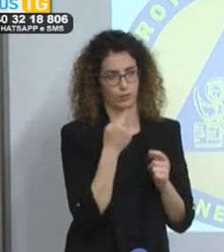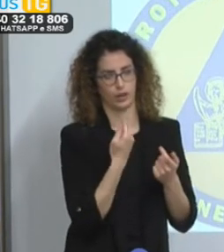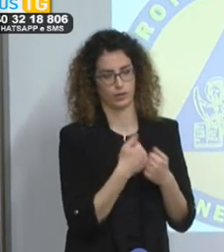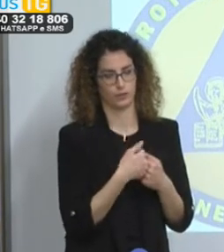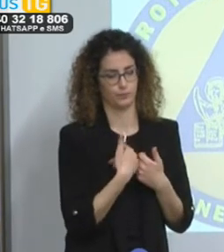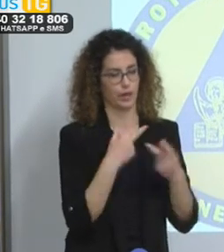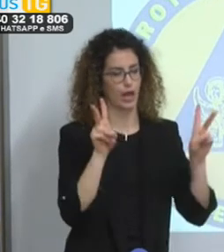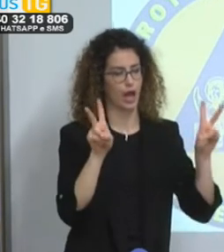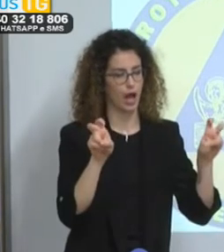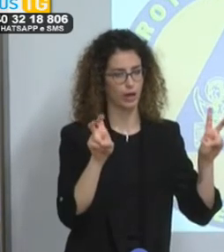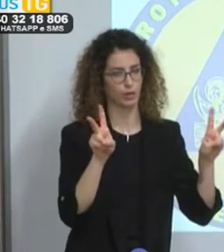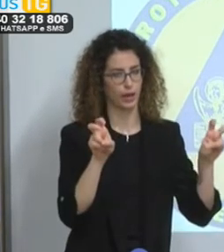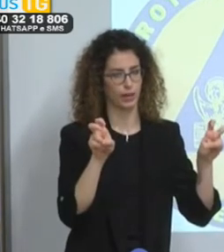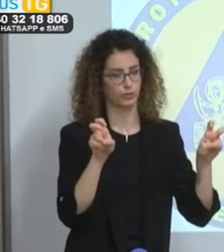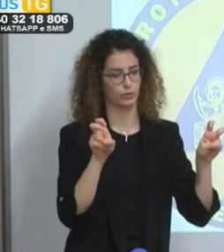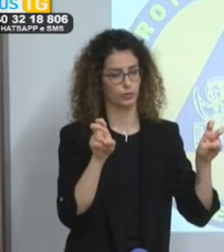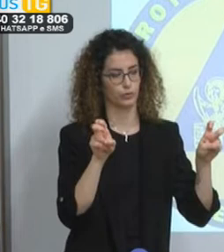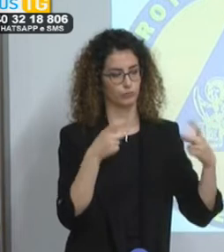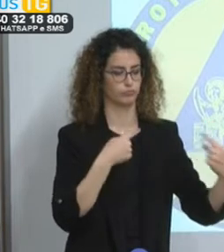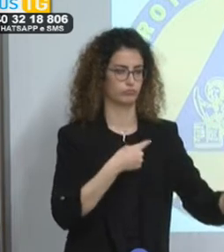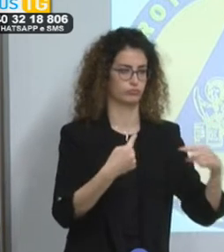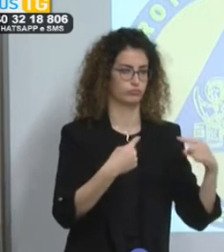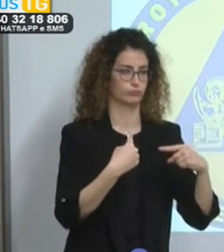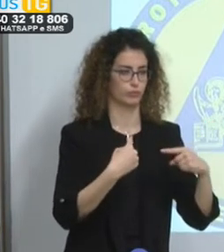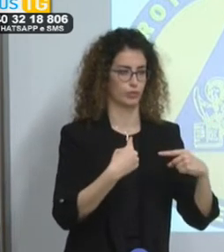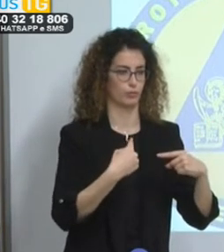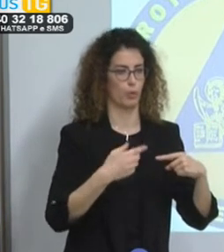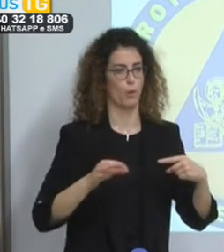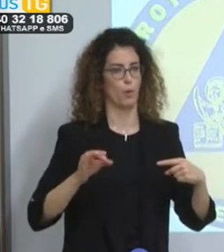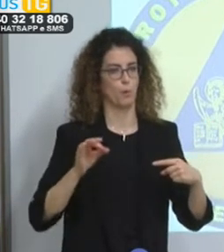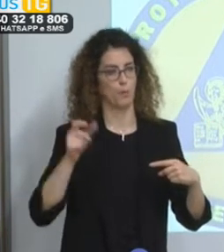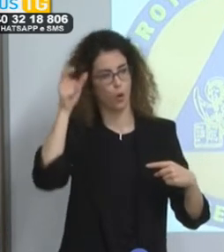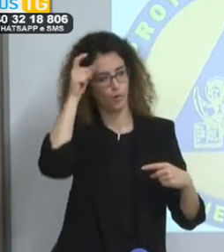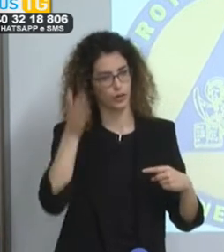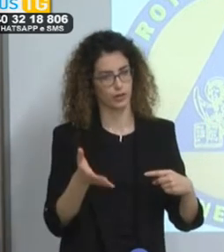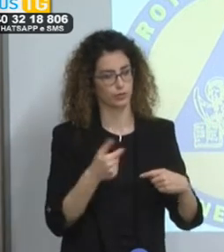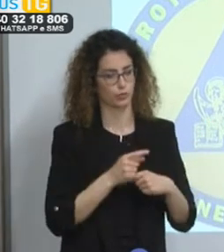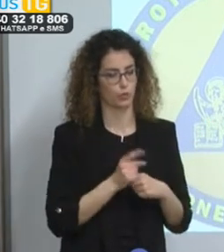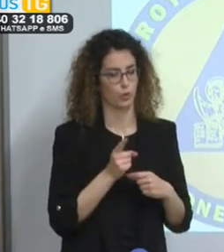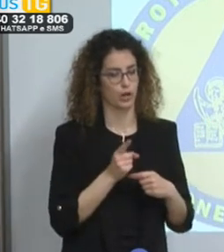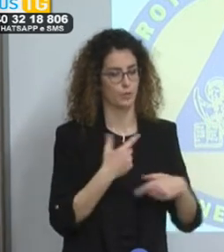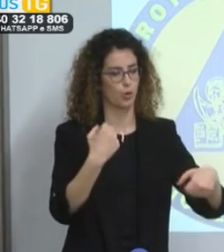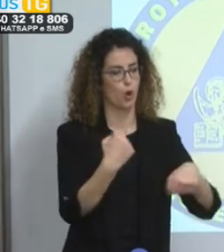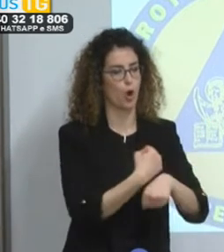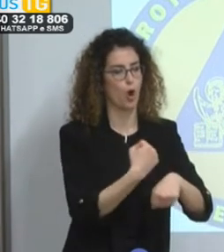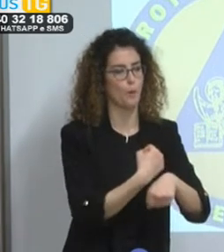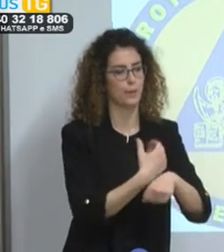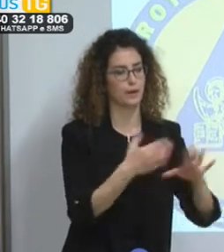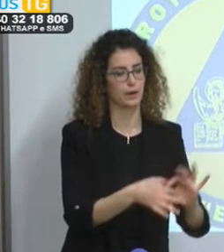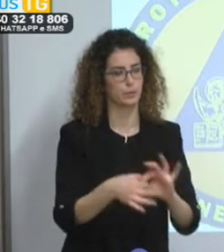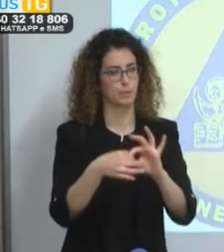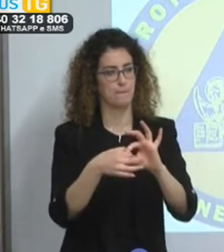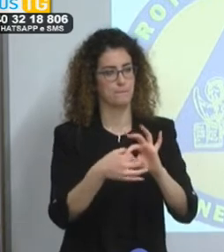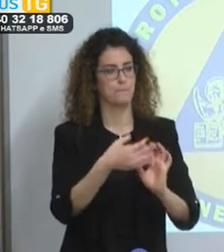tema che si sta aprendo, almeno a livello di discussione parlamentare, è poi quello delle opere di collegamento tra la